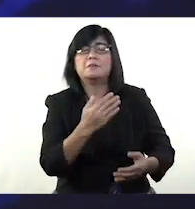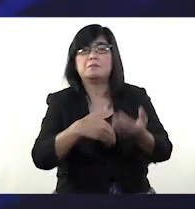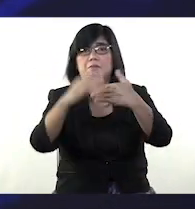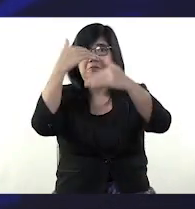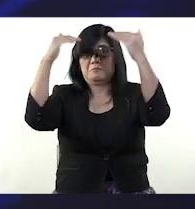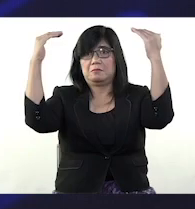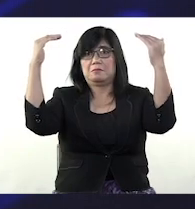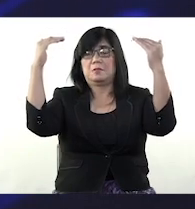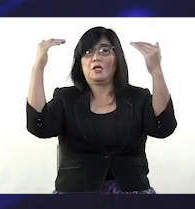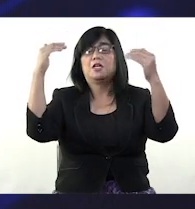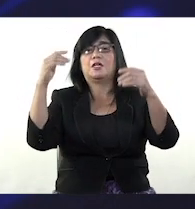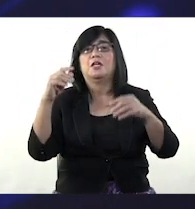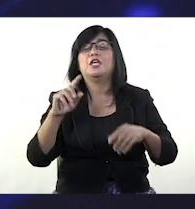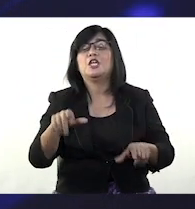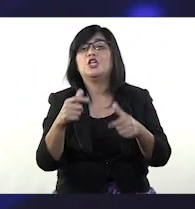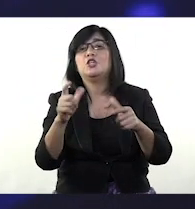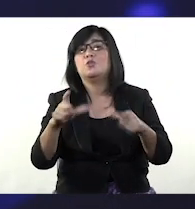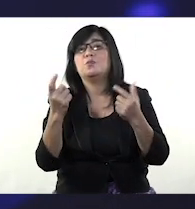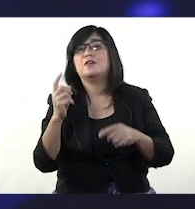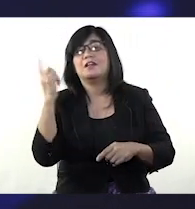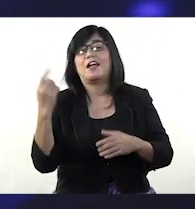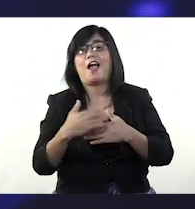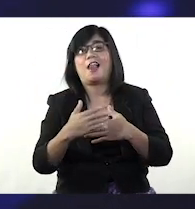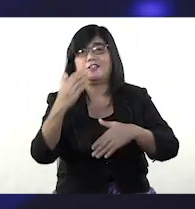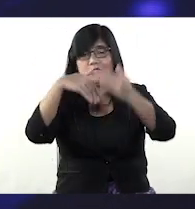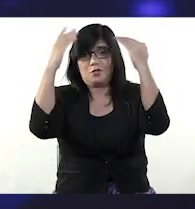HP uh uh